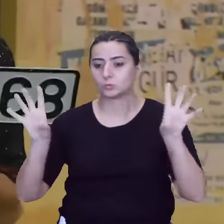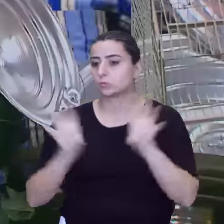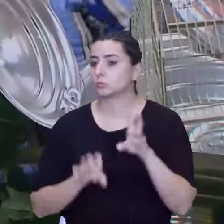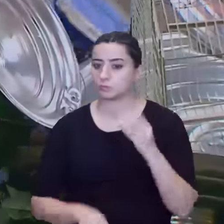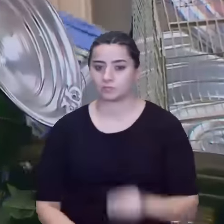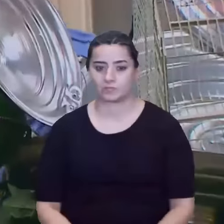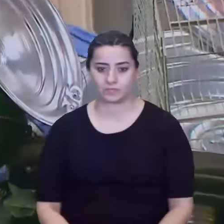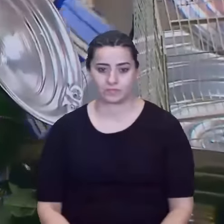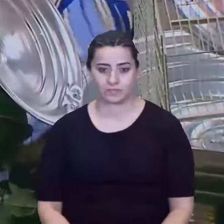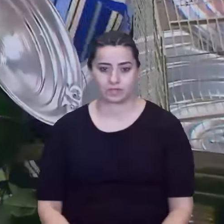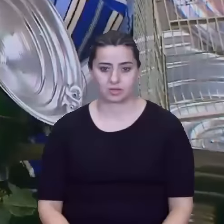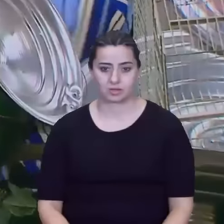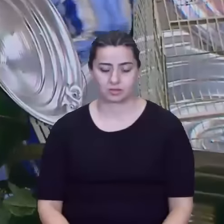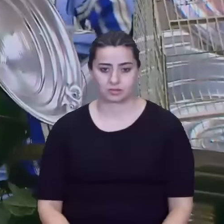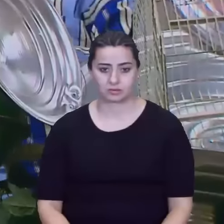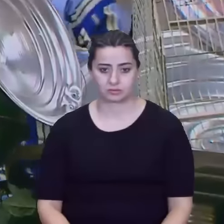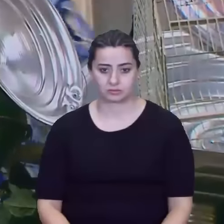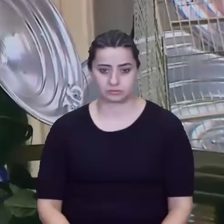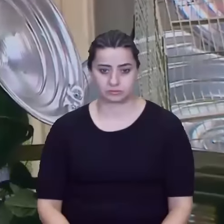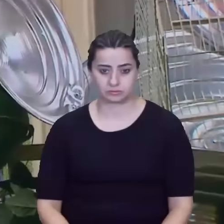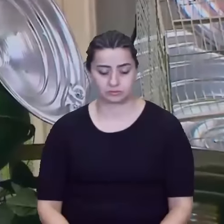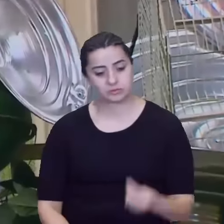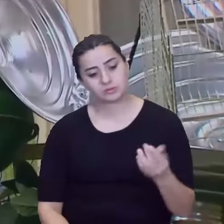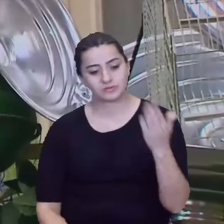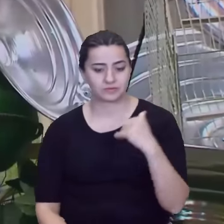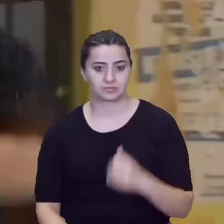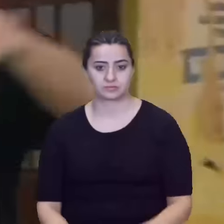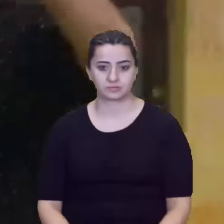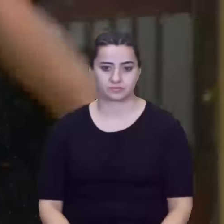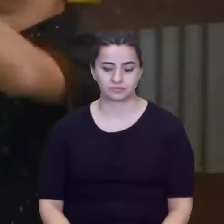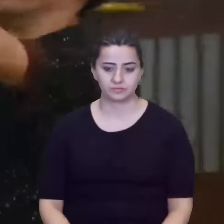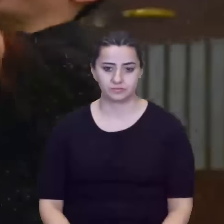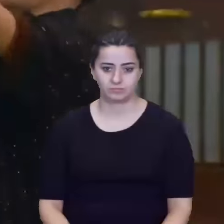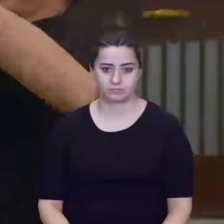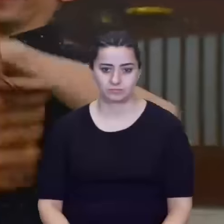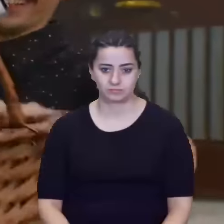kesin çekecek. Araba plakası. Seyfi sepet sarkıtıyor. Koy sepete. Tabii